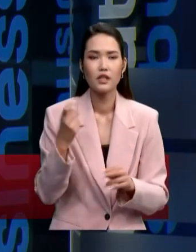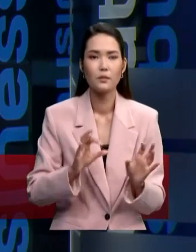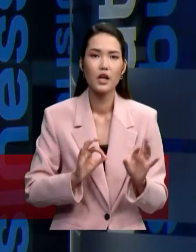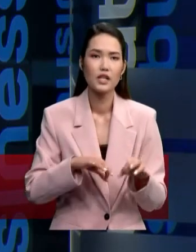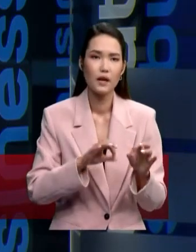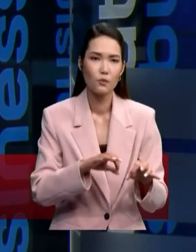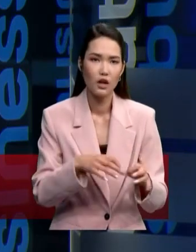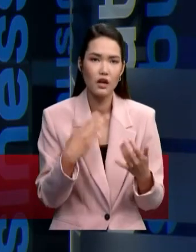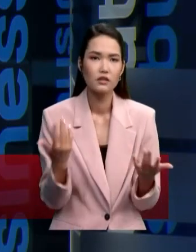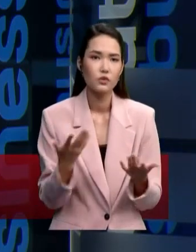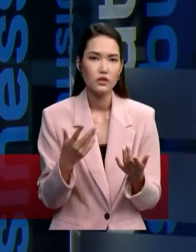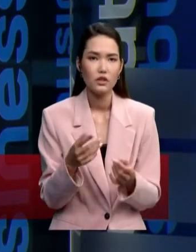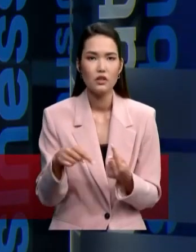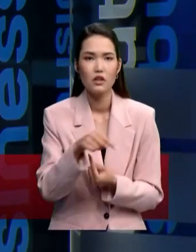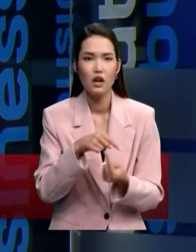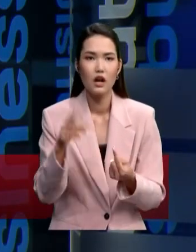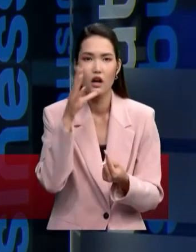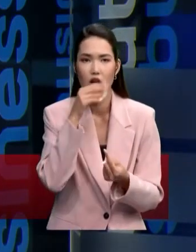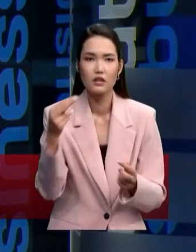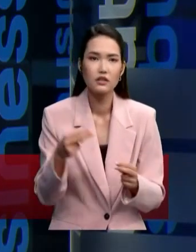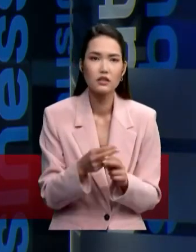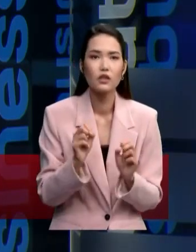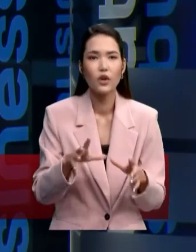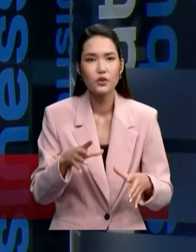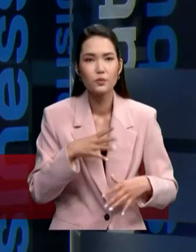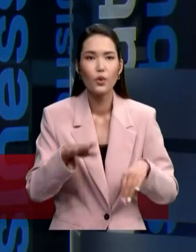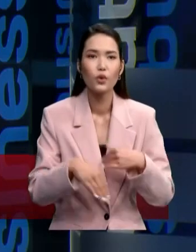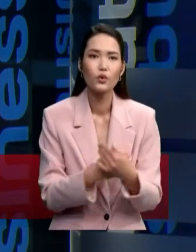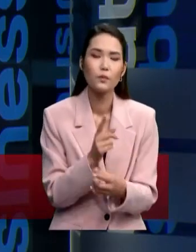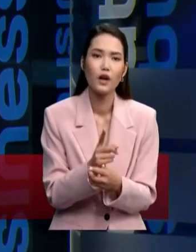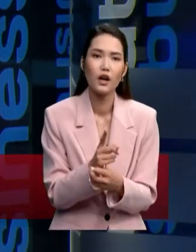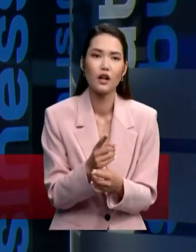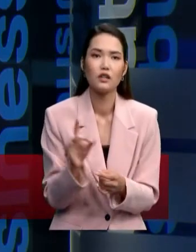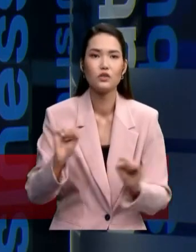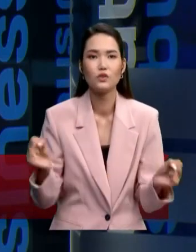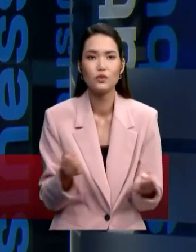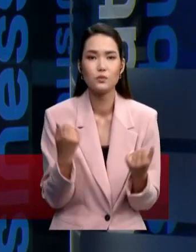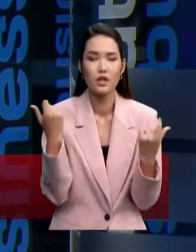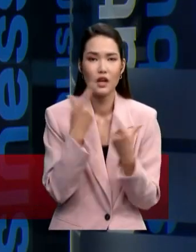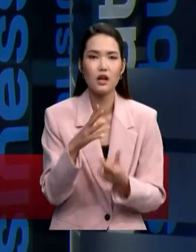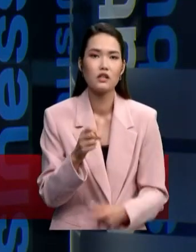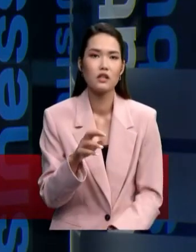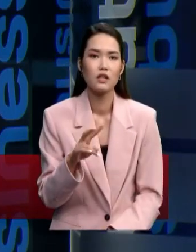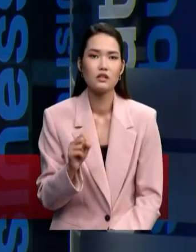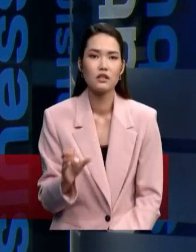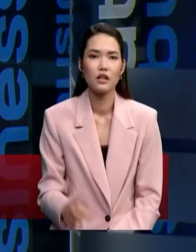самокатов, чем это грозит бизнесу и возможно ли передвигаться с новыми ограничениями, выясняла Саяна